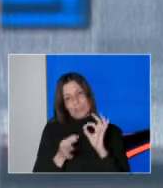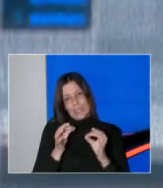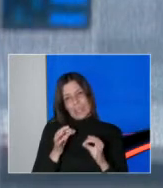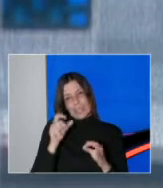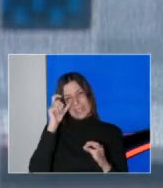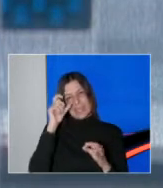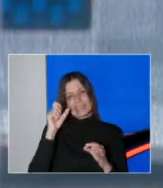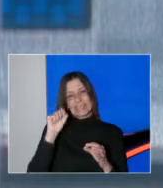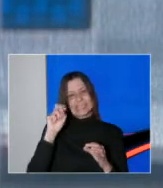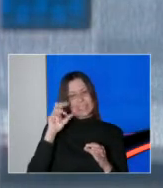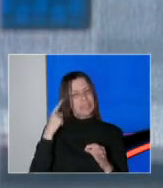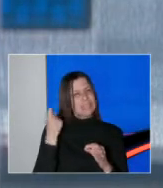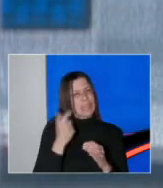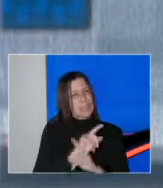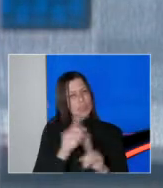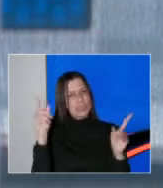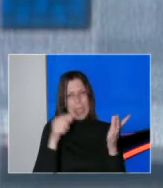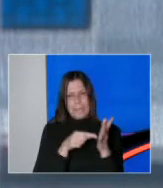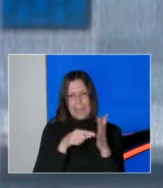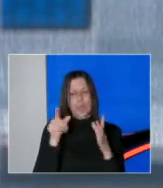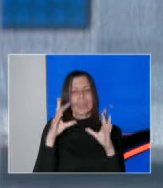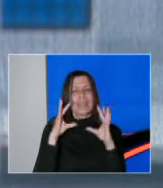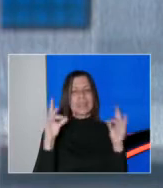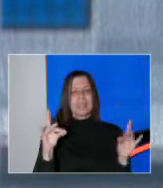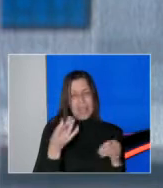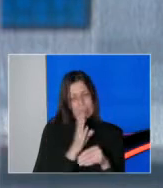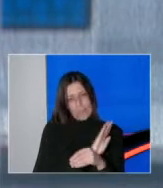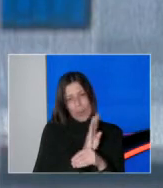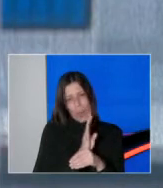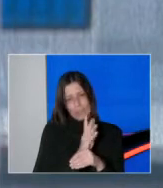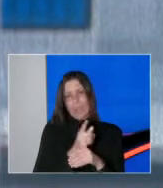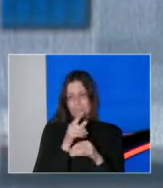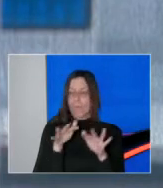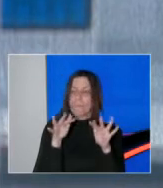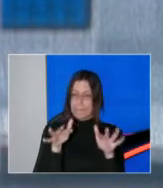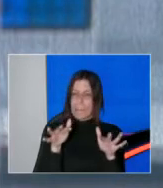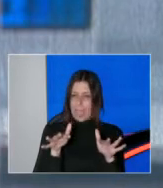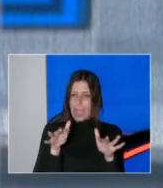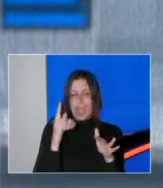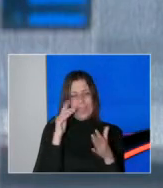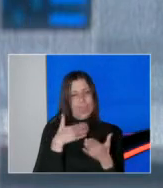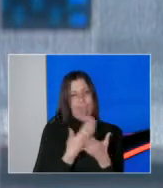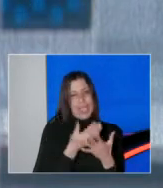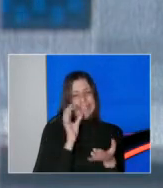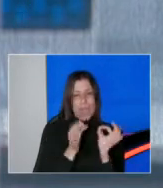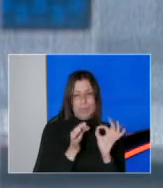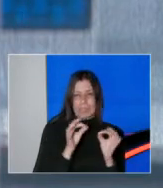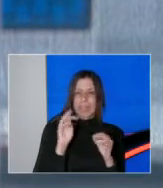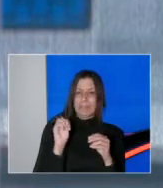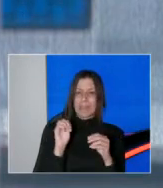סער, נשמע לכם קצת מוזר, זה בגלל שהוא נדבק בקורונה, והוא בירך את היועץ המשפטי